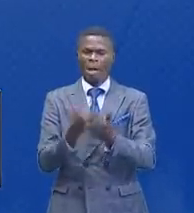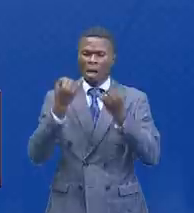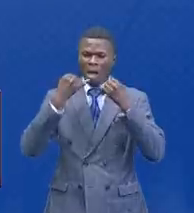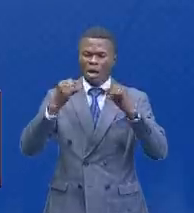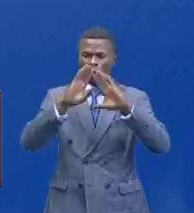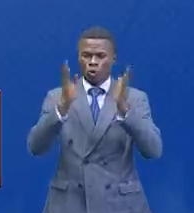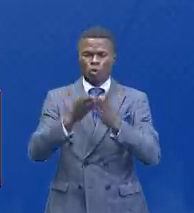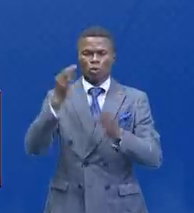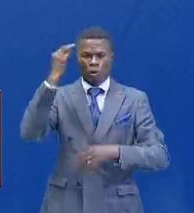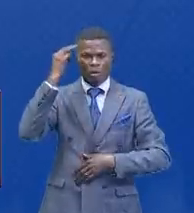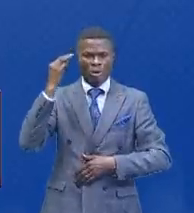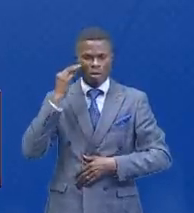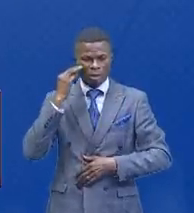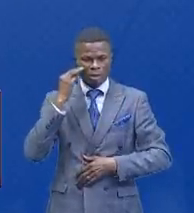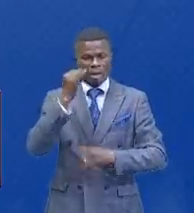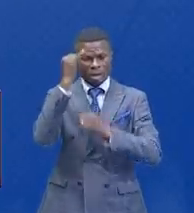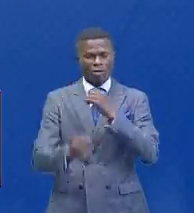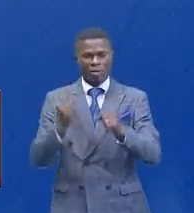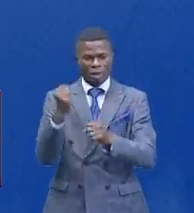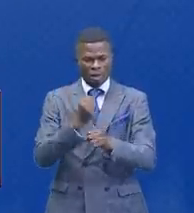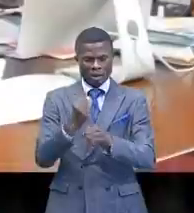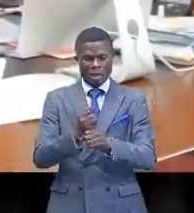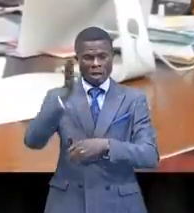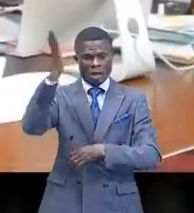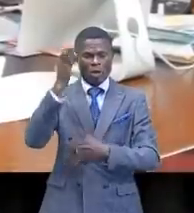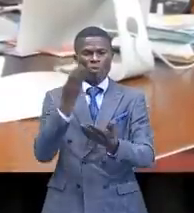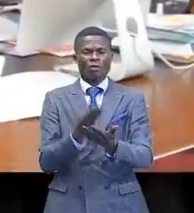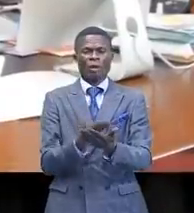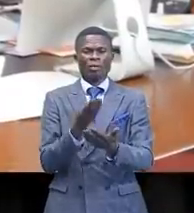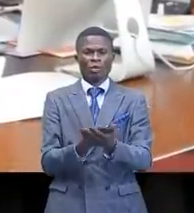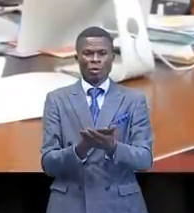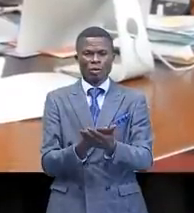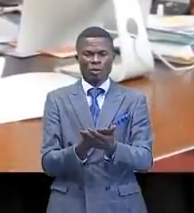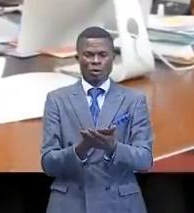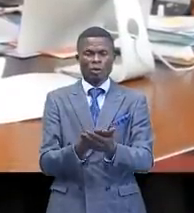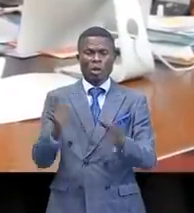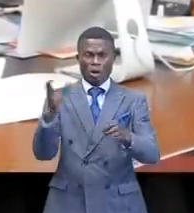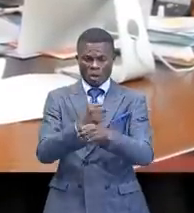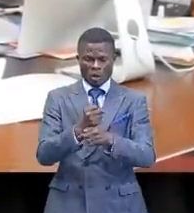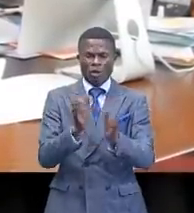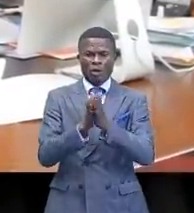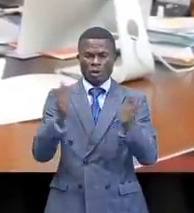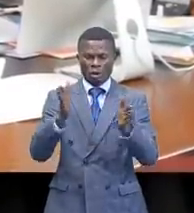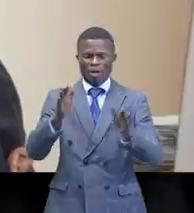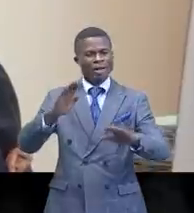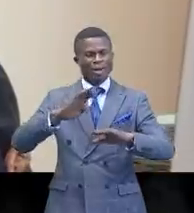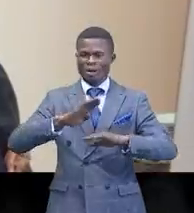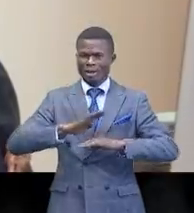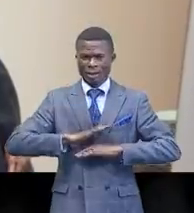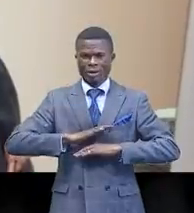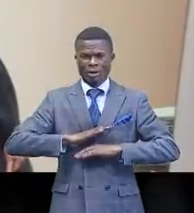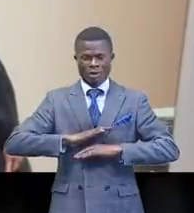le Conseil de la fin de travaux sur la conférence budgétaire, dont les conclusions sont globalement satisfaisantes quant